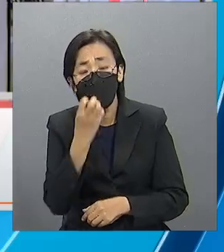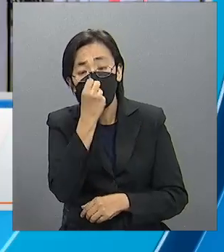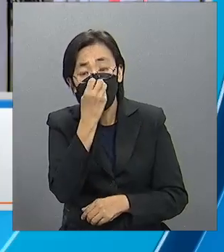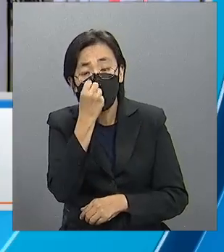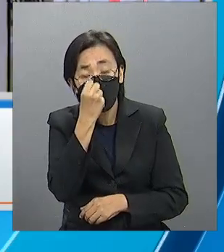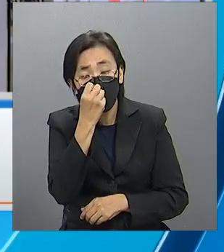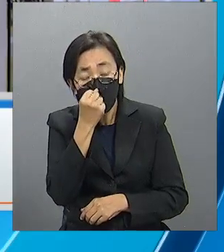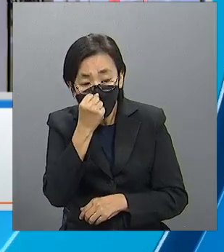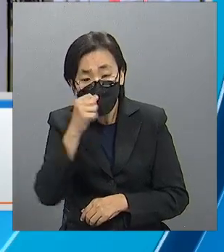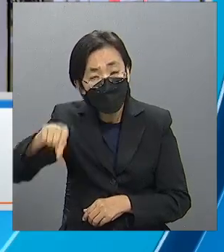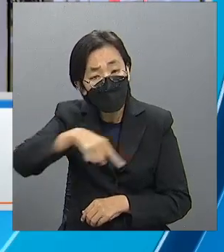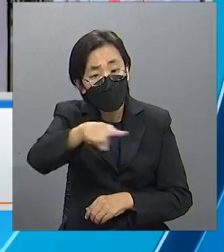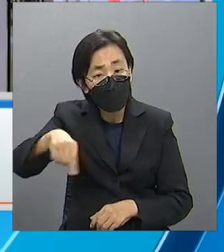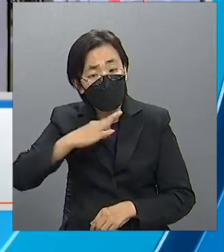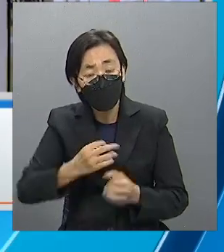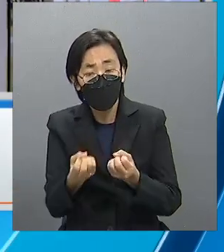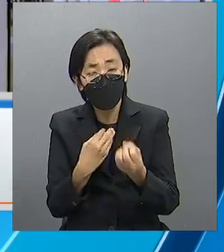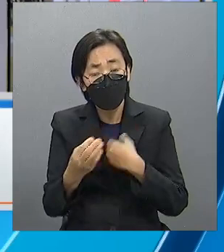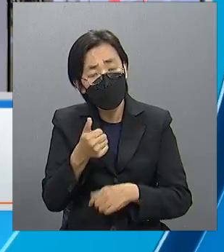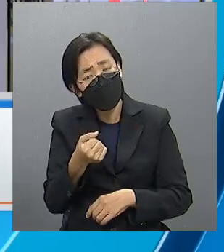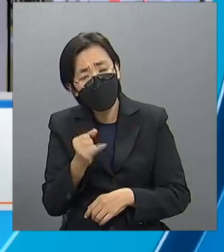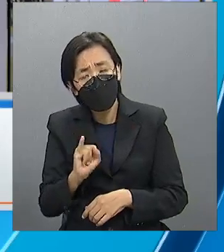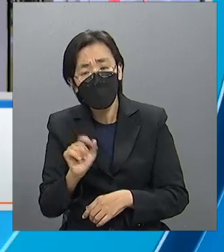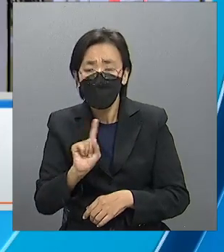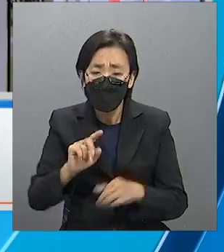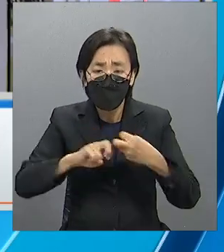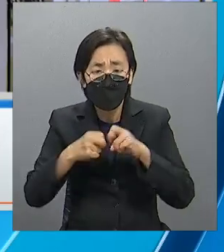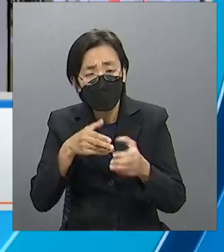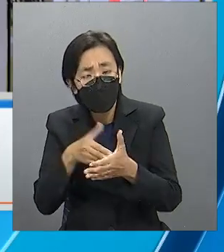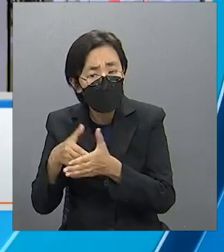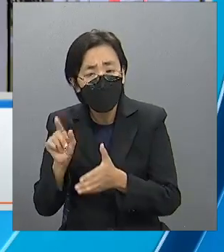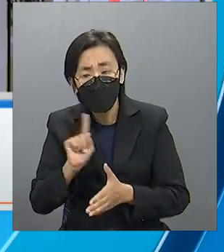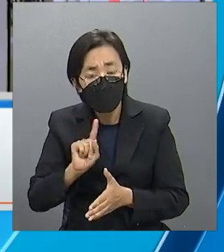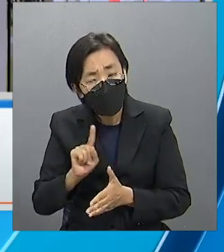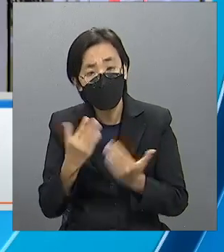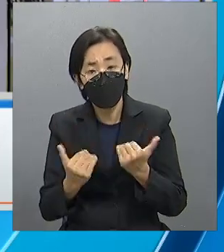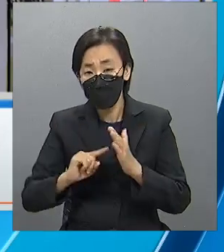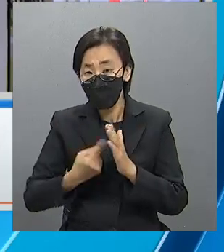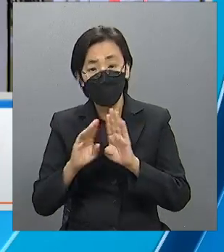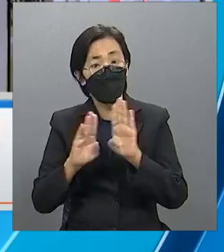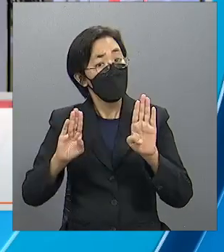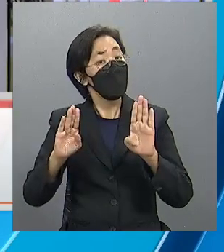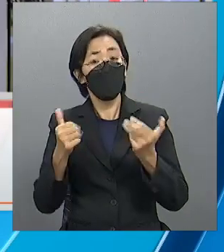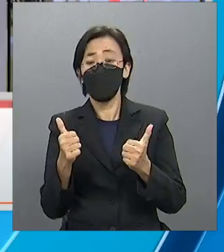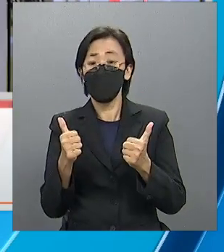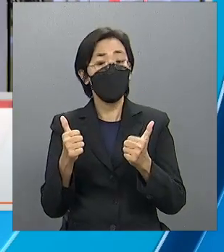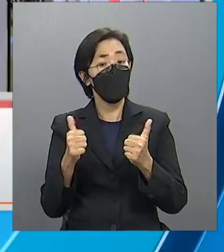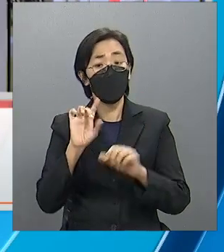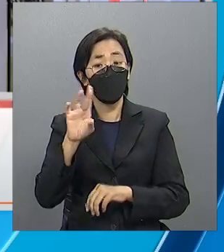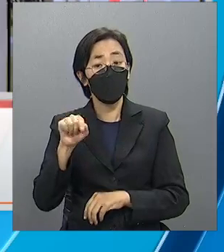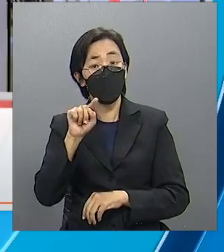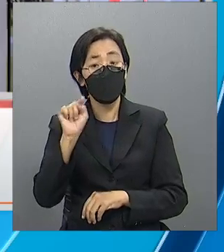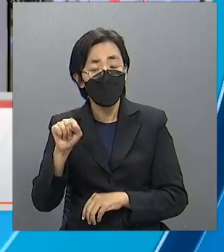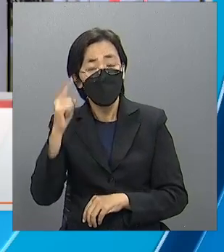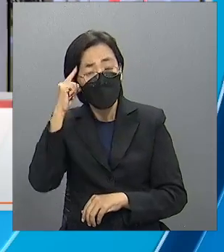ีเขาสะท้อนอะไรมาไ ยัมีปัญหาติดขดอะไรหอวาตอนนี้สามารถใช้งานได้อย่ปกติแล้ 100% ละแลน่โตจะมีต่อย